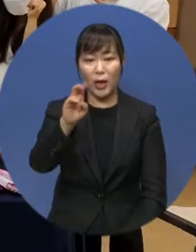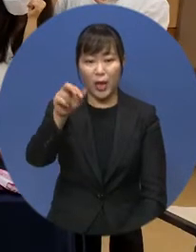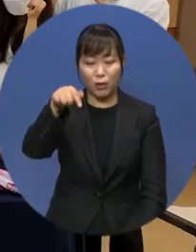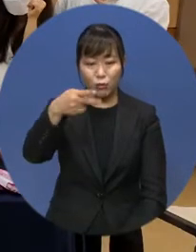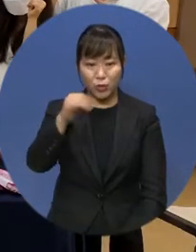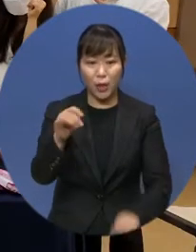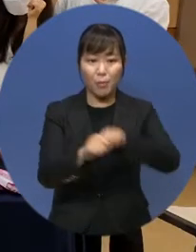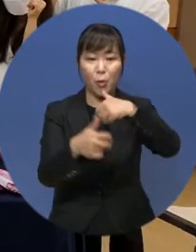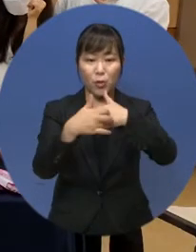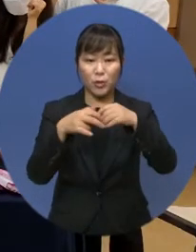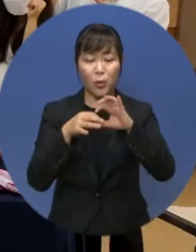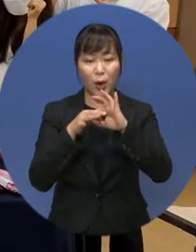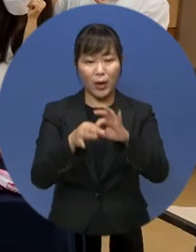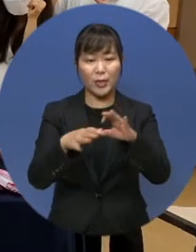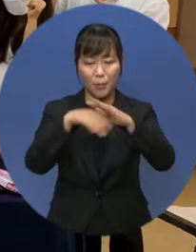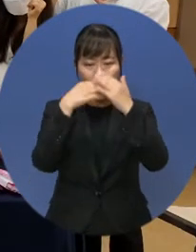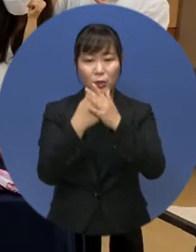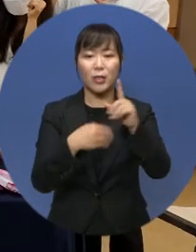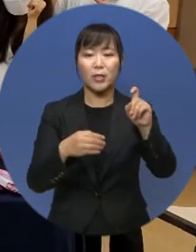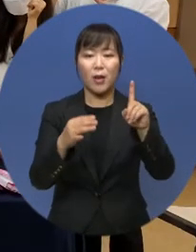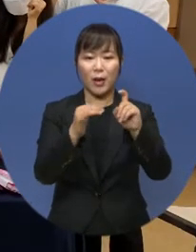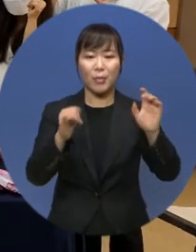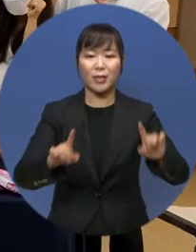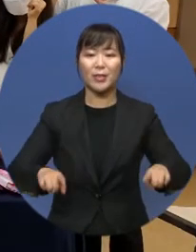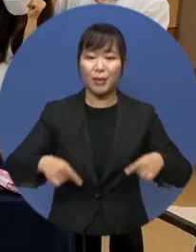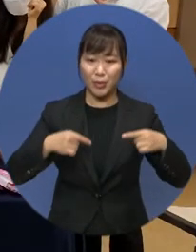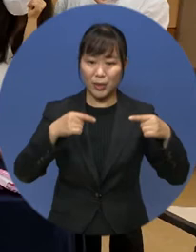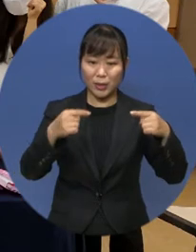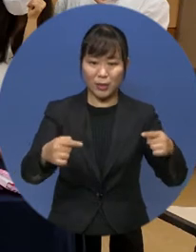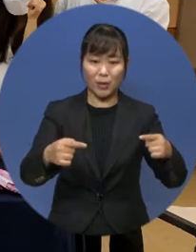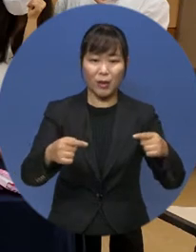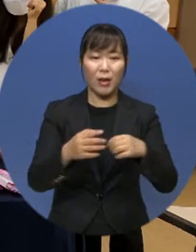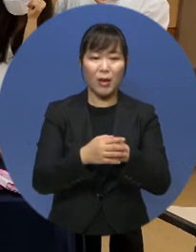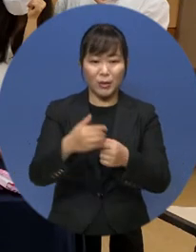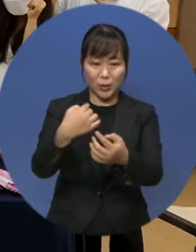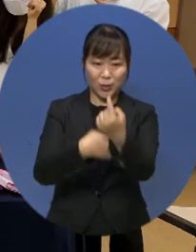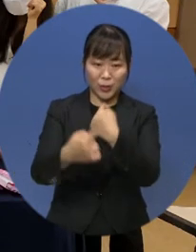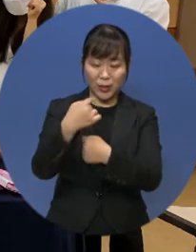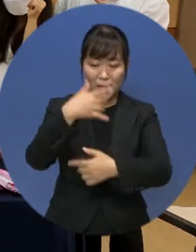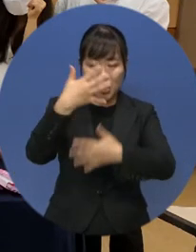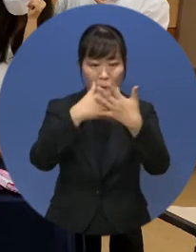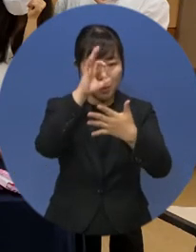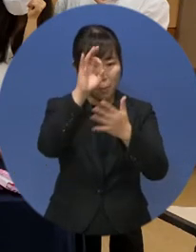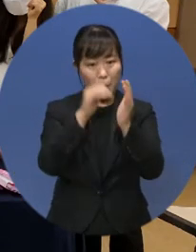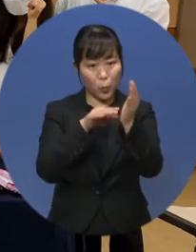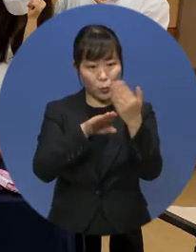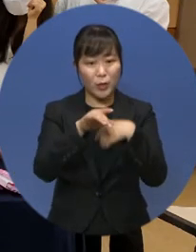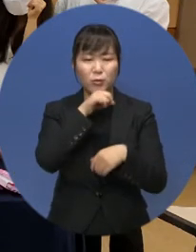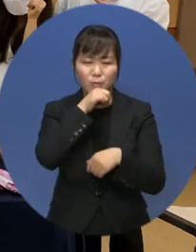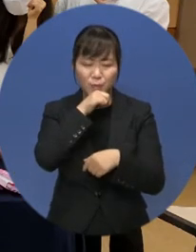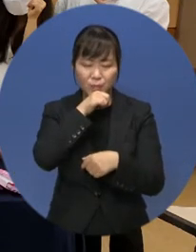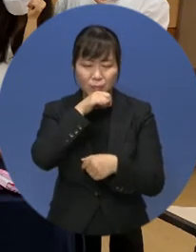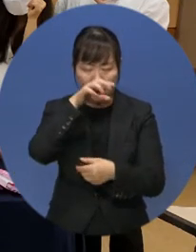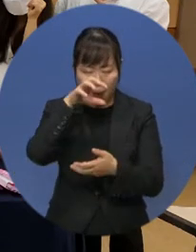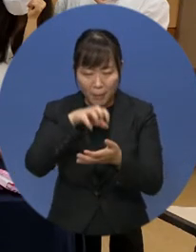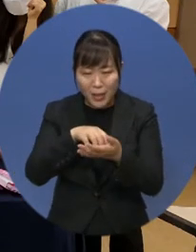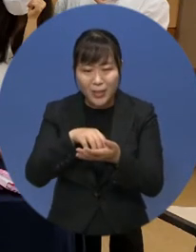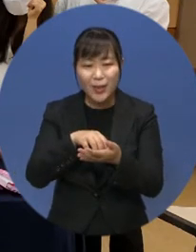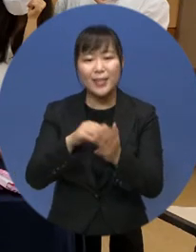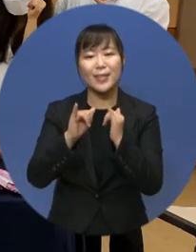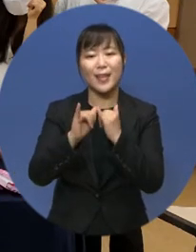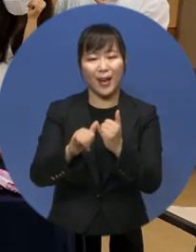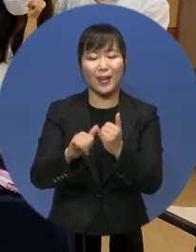보건소 관계자 등 총 11명이 참여하여 접수된 영상 시청 후 점수를 내서